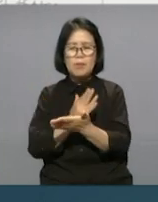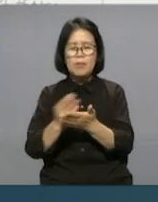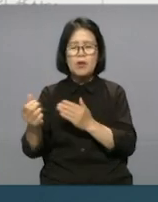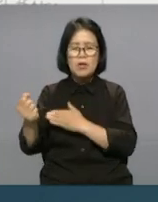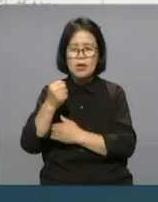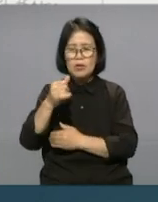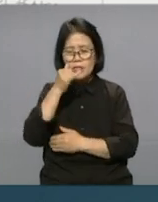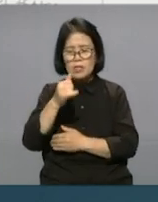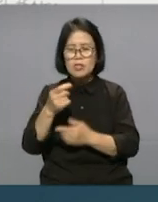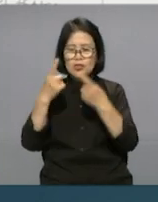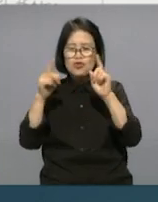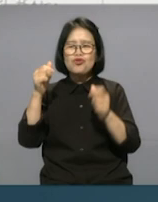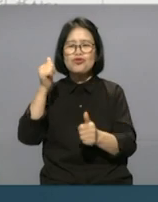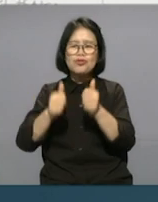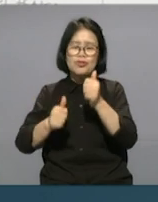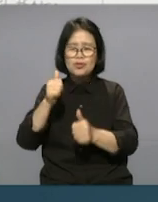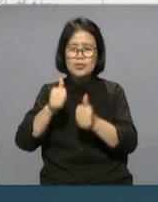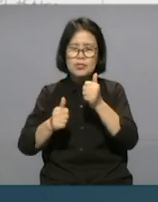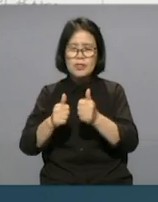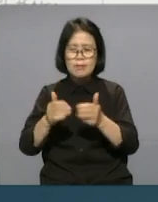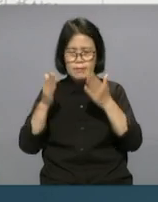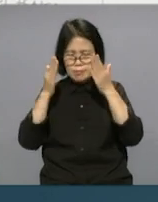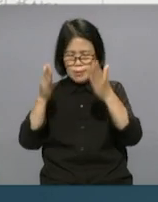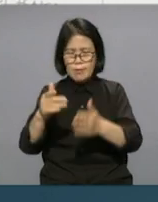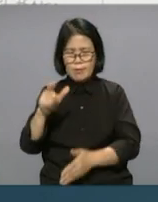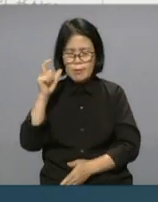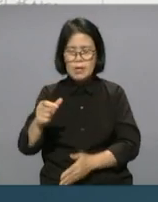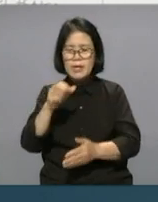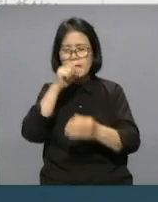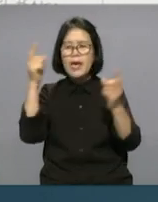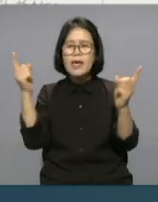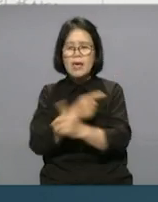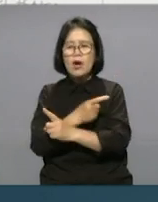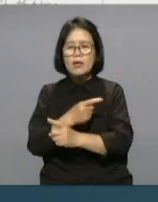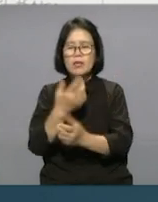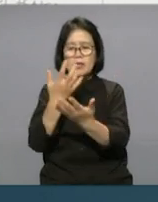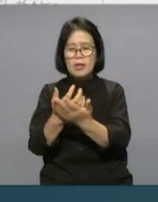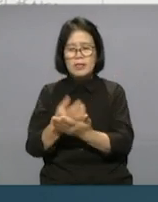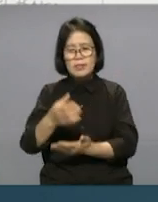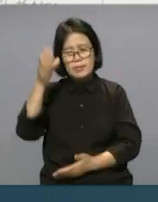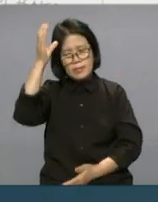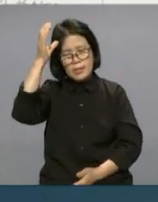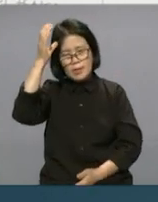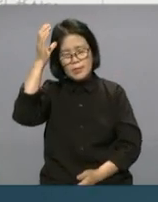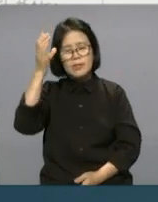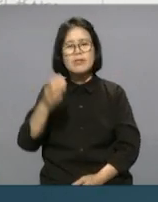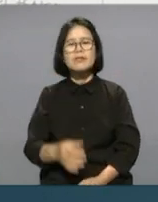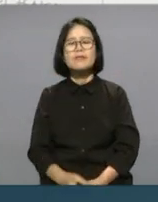교관의 수능이란 길을 향한 탄탄한 개혁안을 기대합니다. 앵커 포커스였습니다.